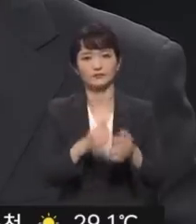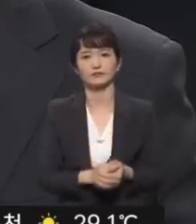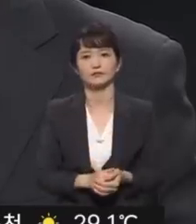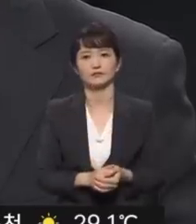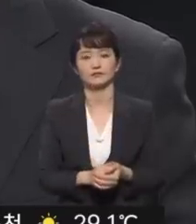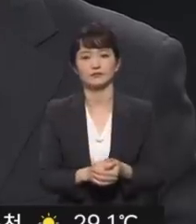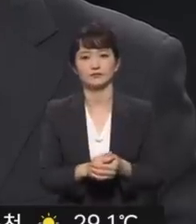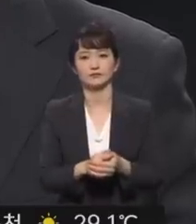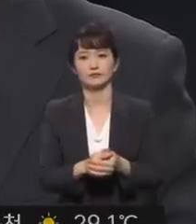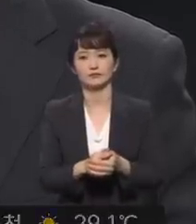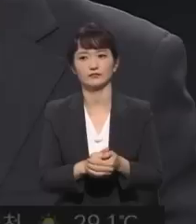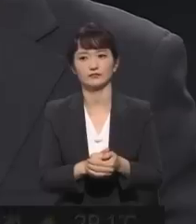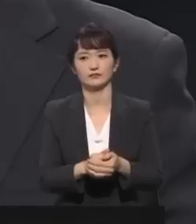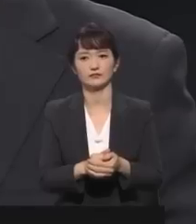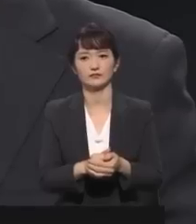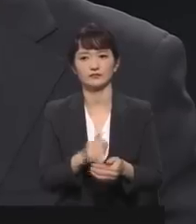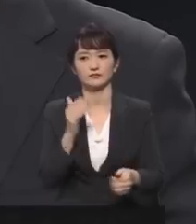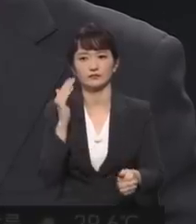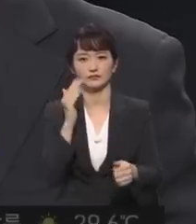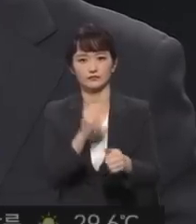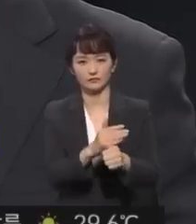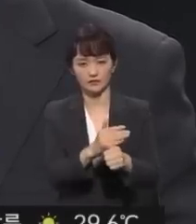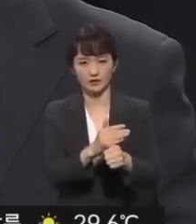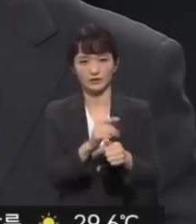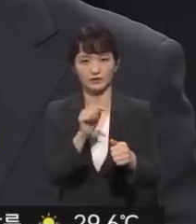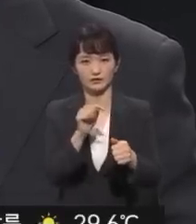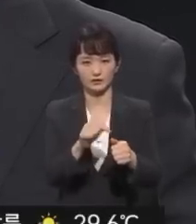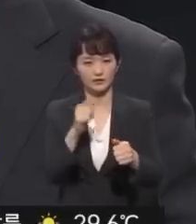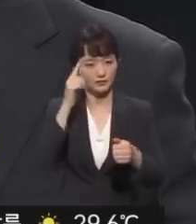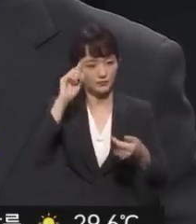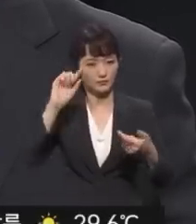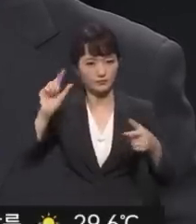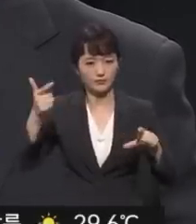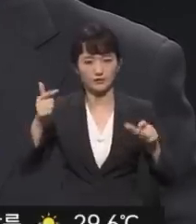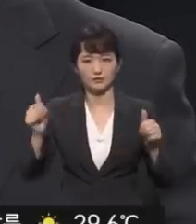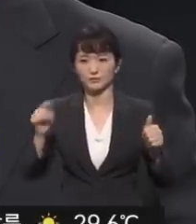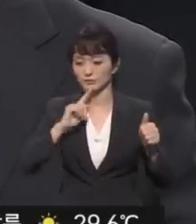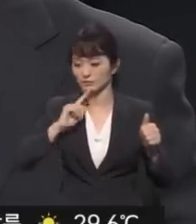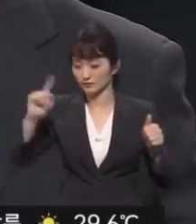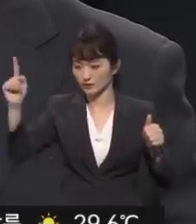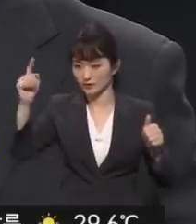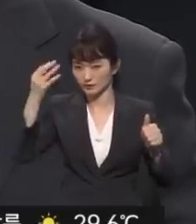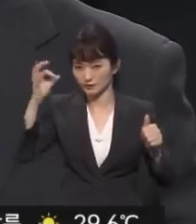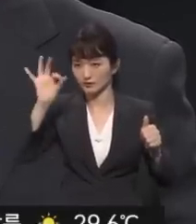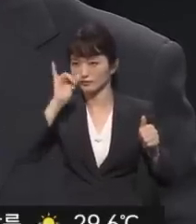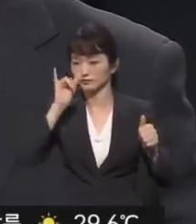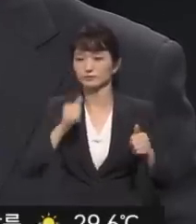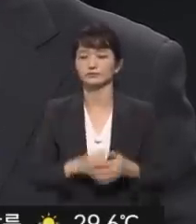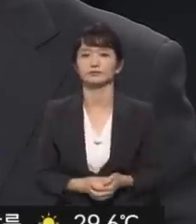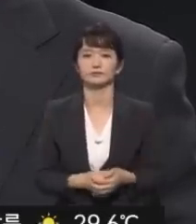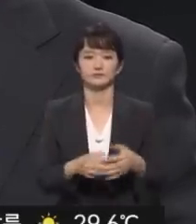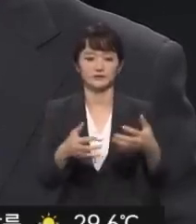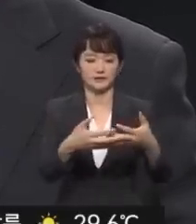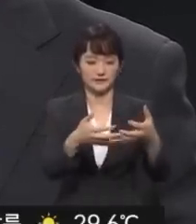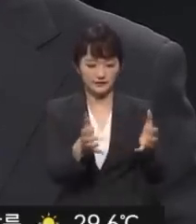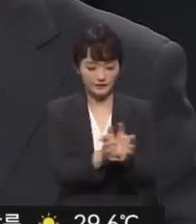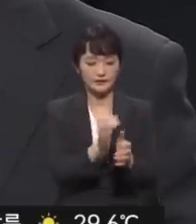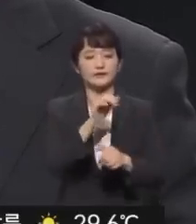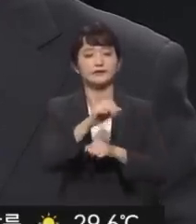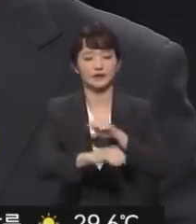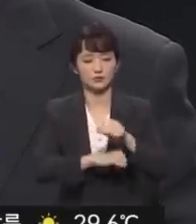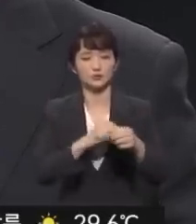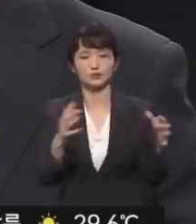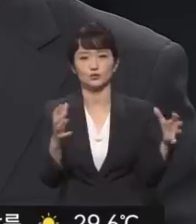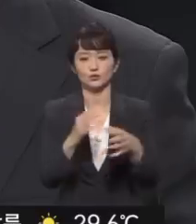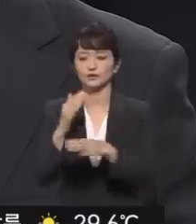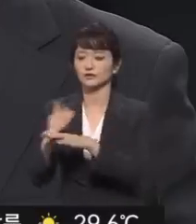했을 때 가처분이 주고 받은 경우가 종종 있어요 그건 뭐냐 하면 다 집단의 자율적 결 사체 줘 교회도 그렇고 정당도 그렇지만